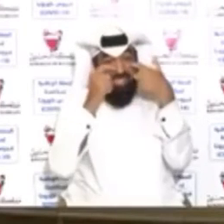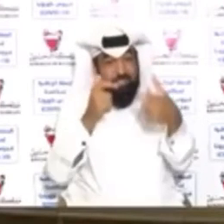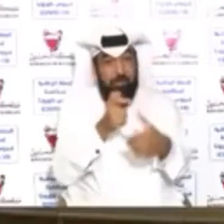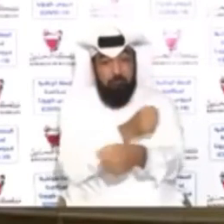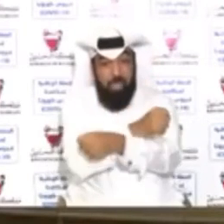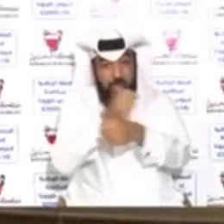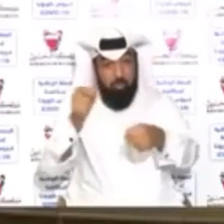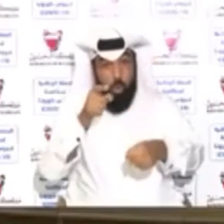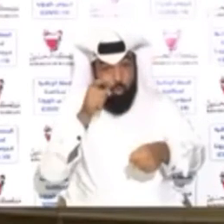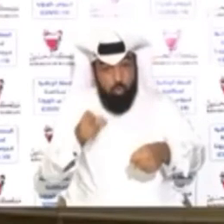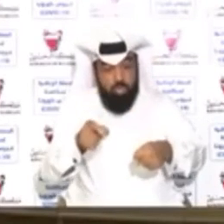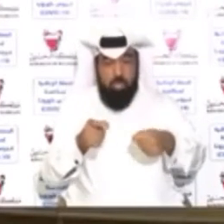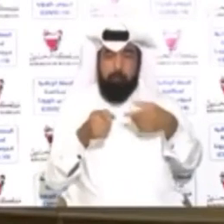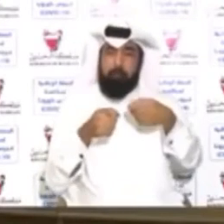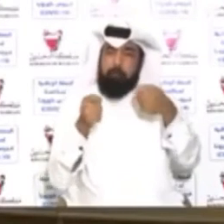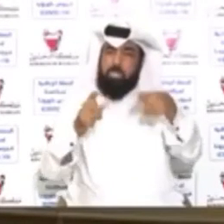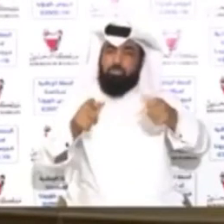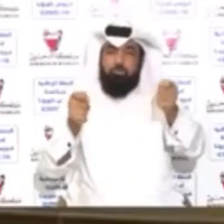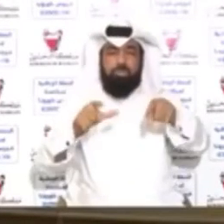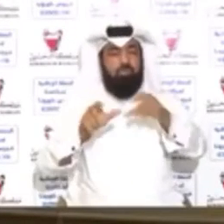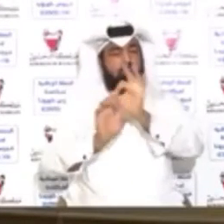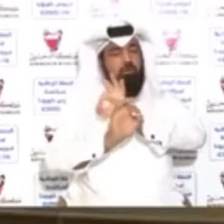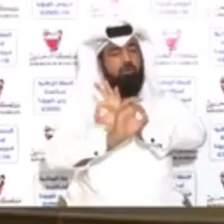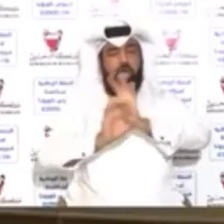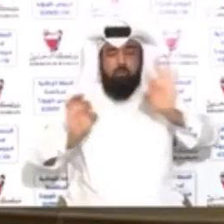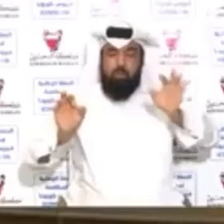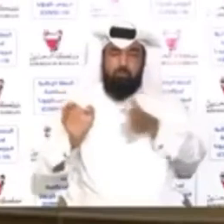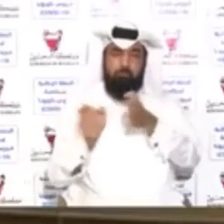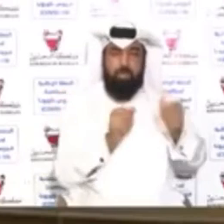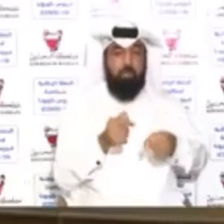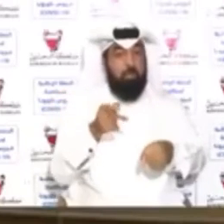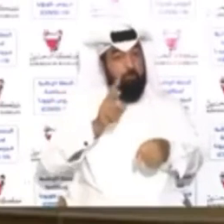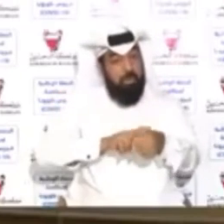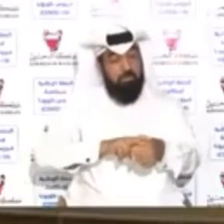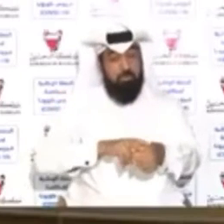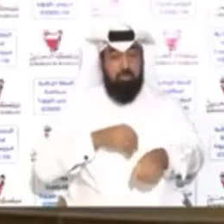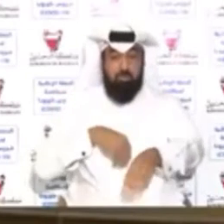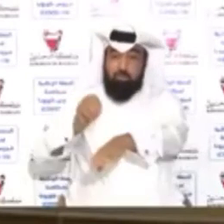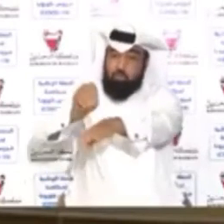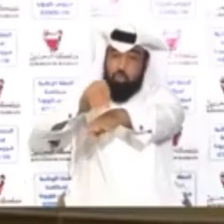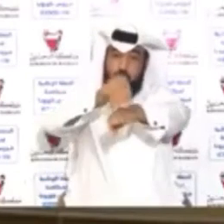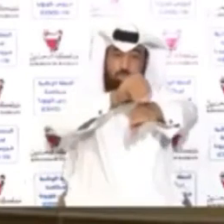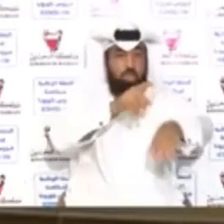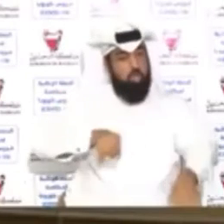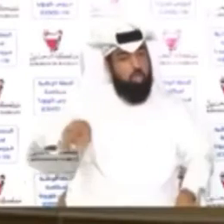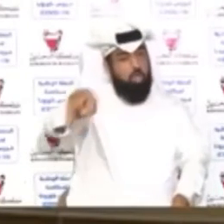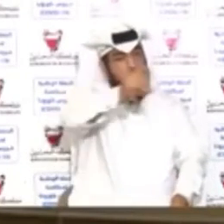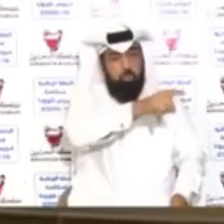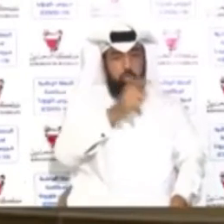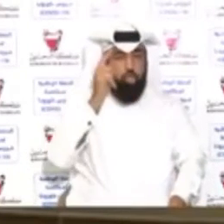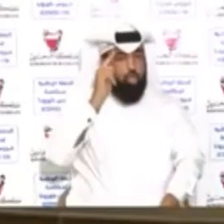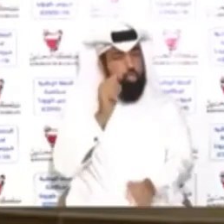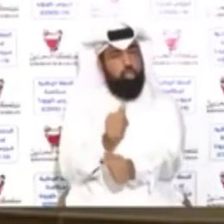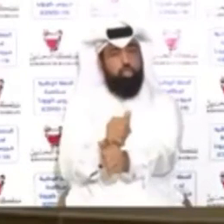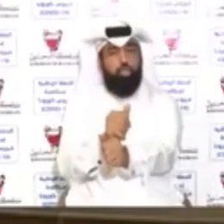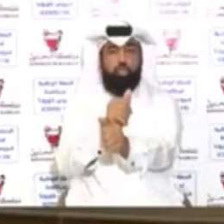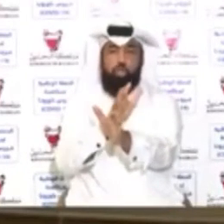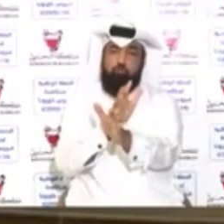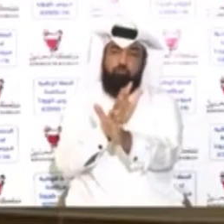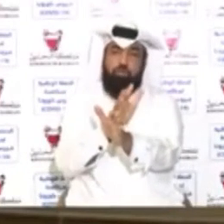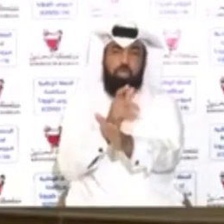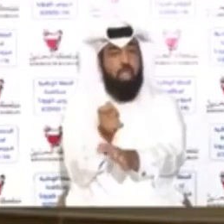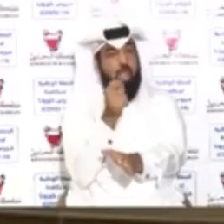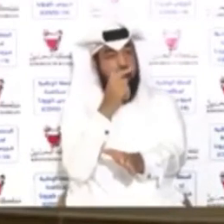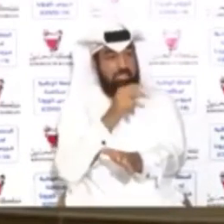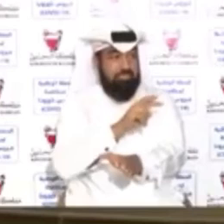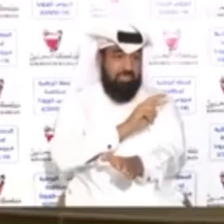العزل والعلاج. إلى جانب ذلك، فالخيار متاح لتلقي خدمات الحجر والعزل وكذلك العلاج